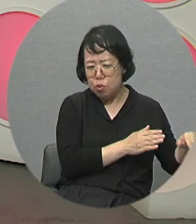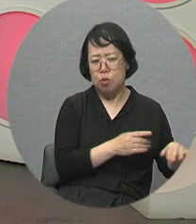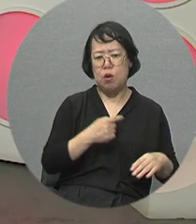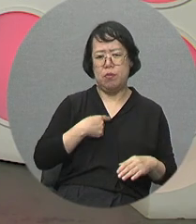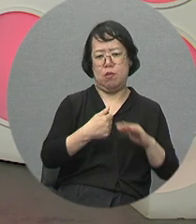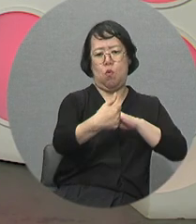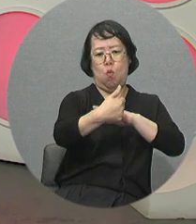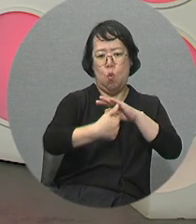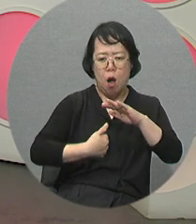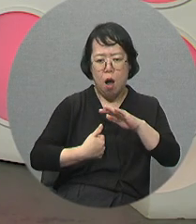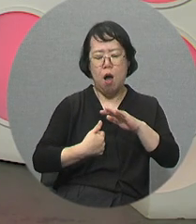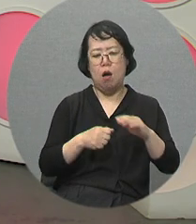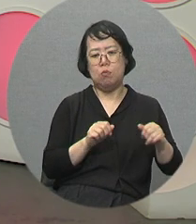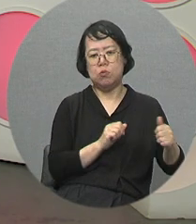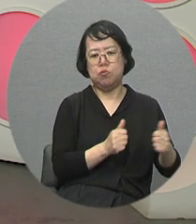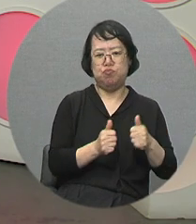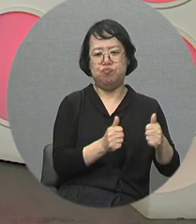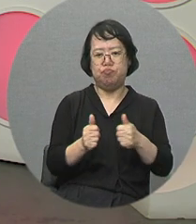동분서주했습니다.